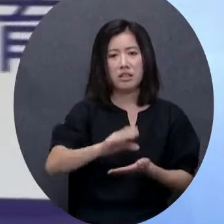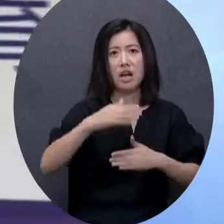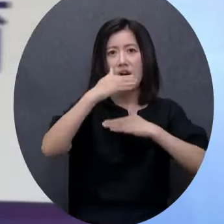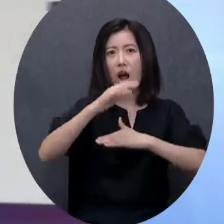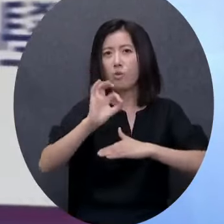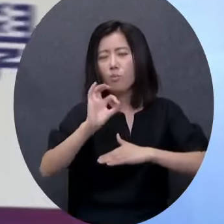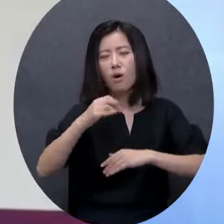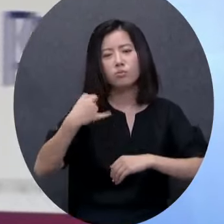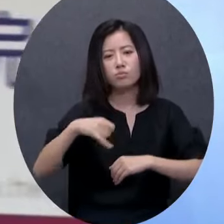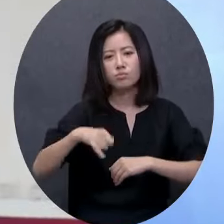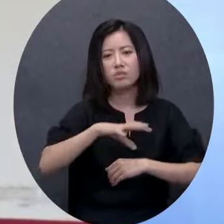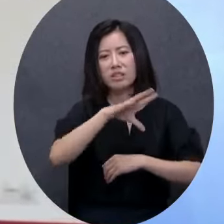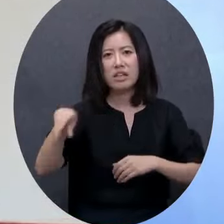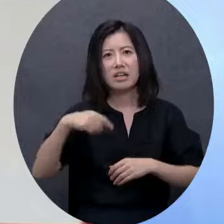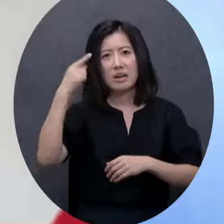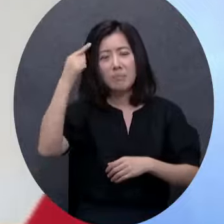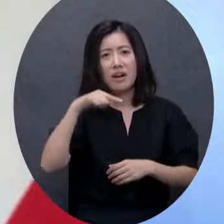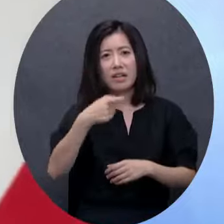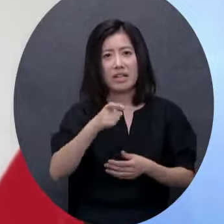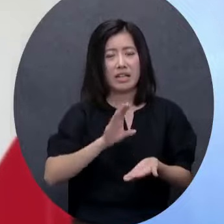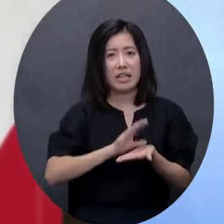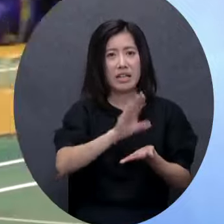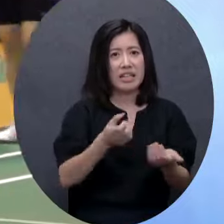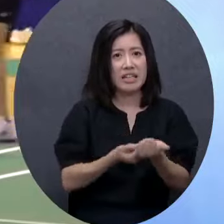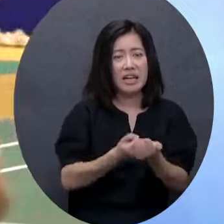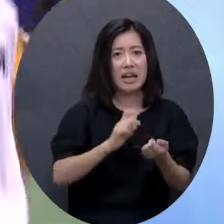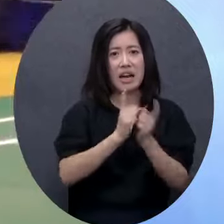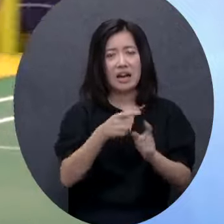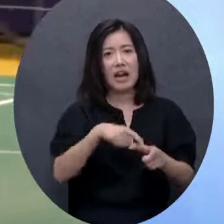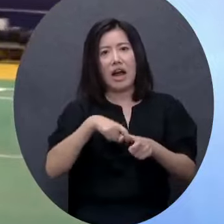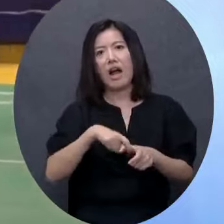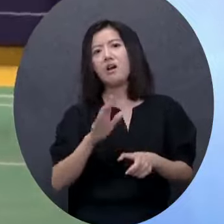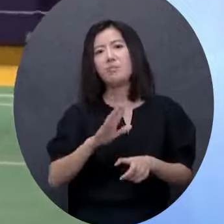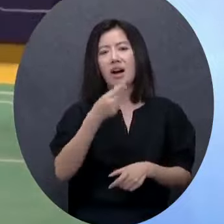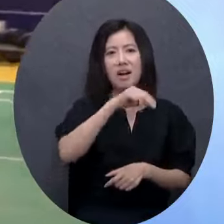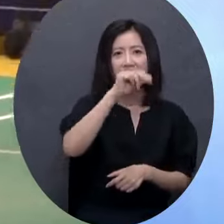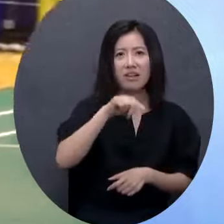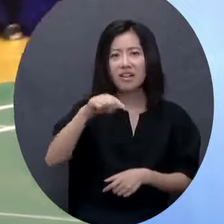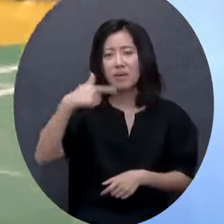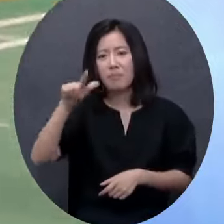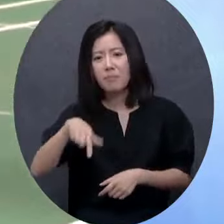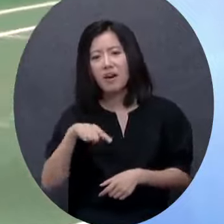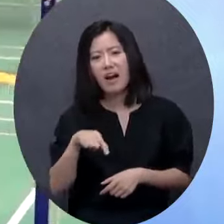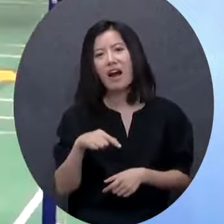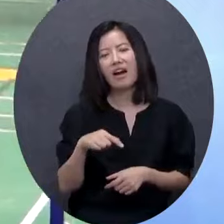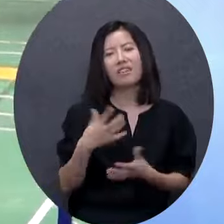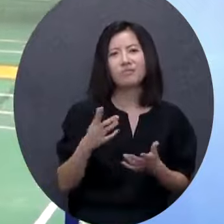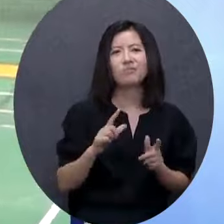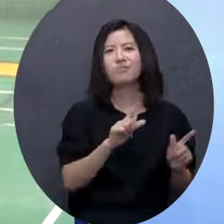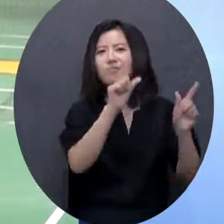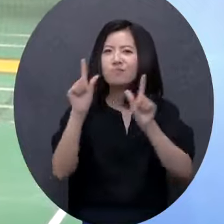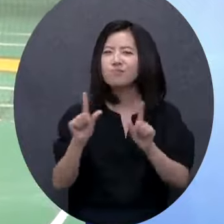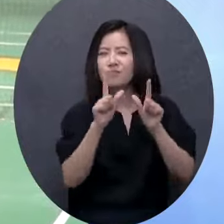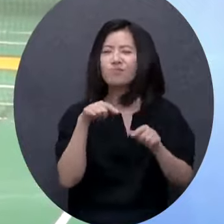无限，期望外界不要将资助看成薪酬。 7000-8000元真的，如果一般来讲生活是比较